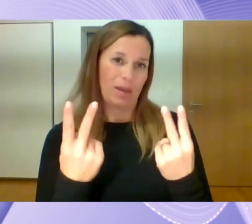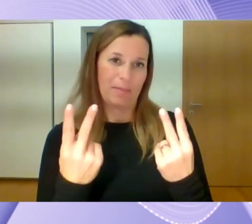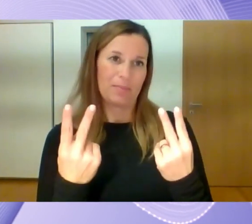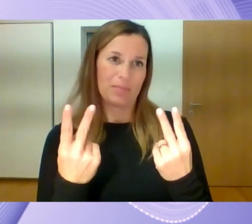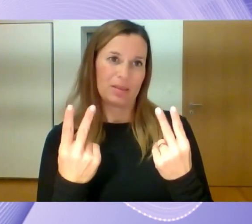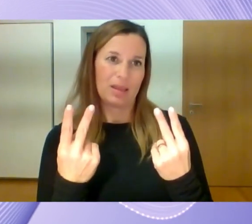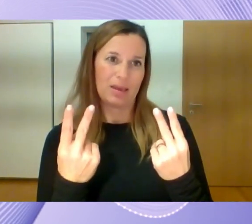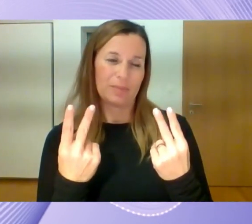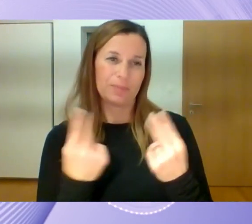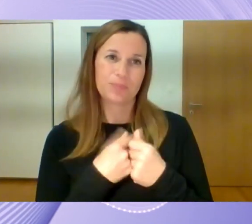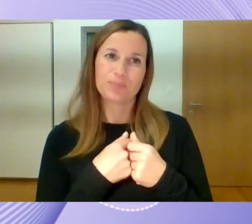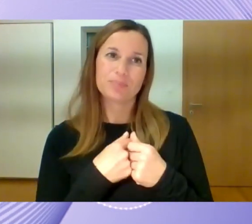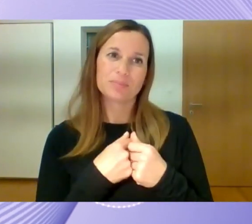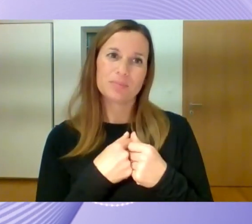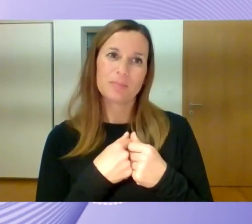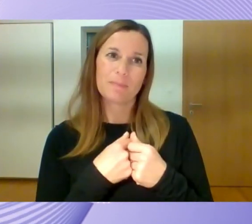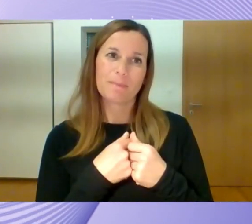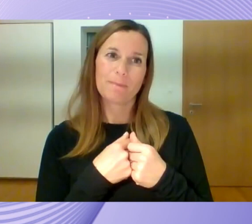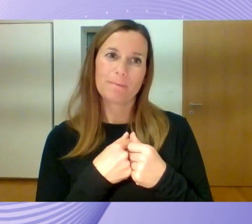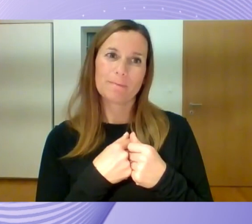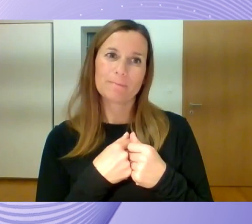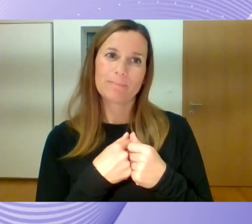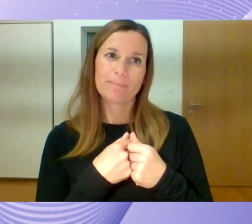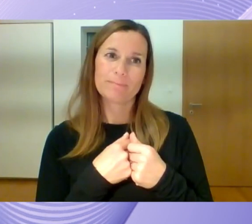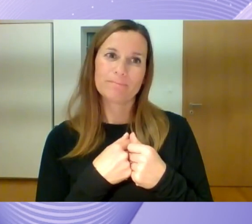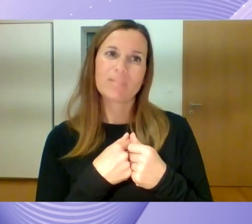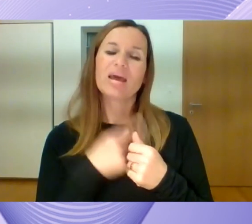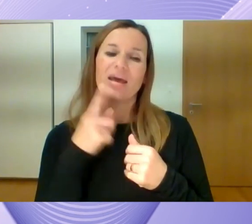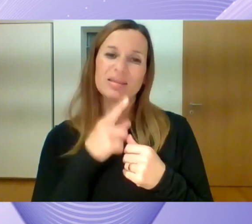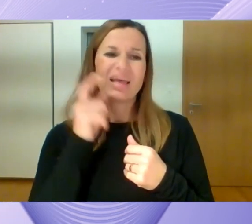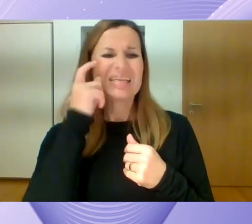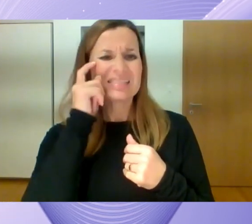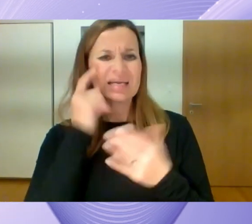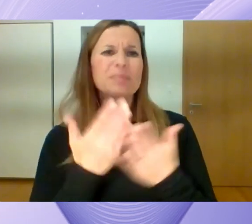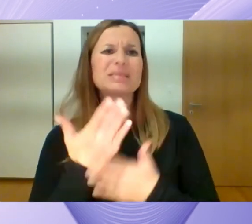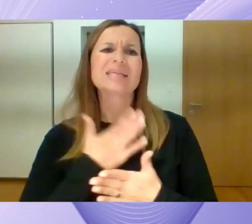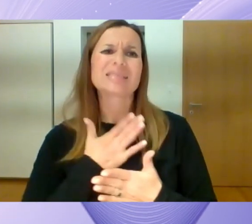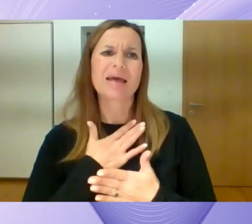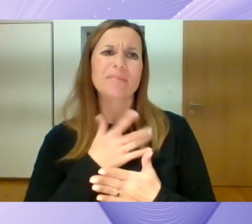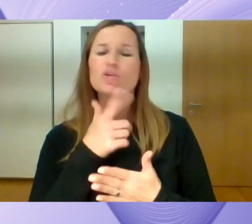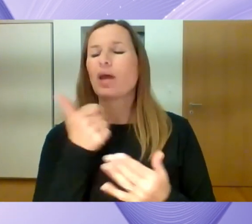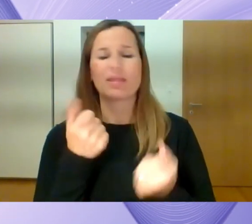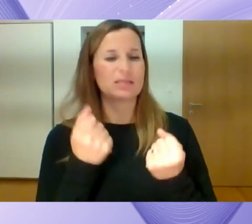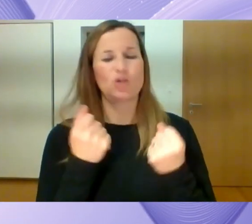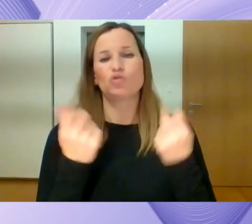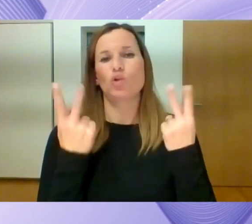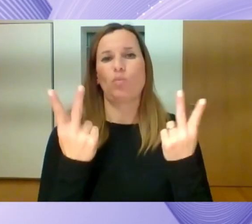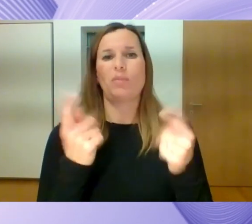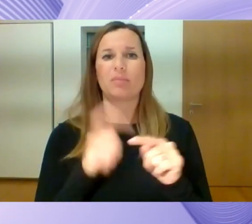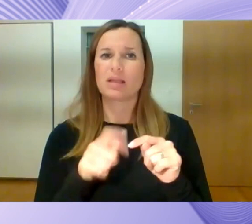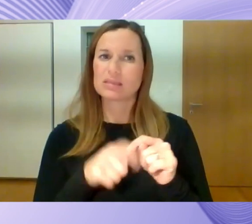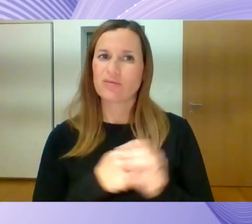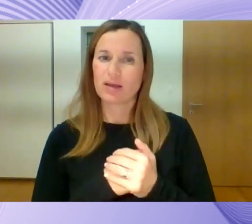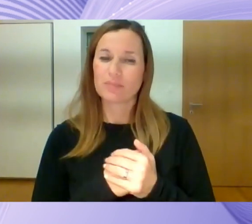najdete, je skrb zase ena od zelo pomembnih tem. Še ena možnost je,